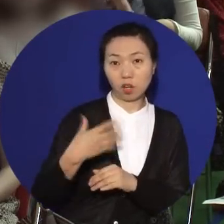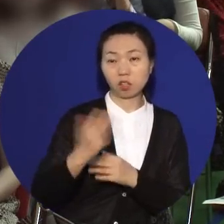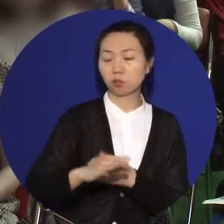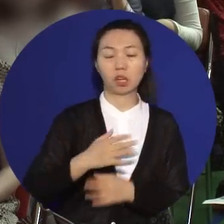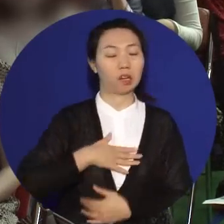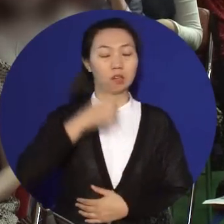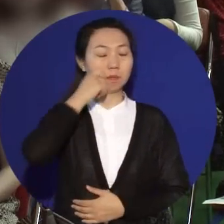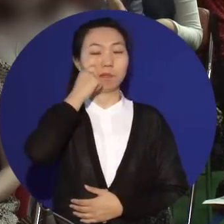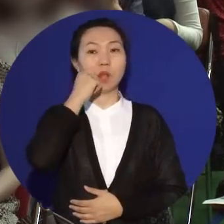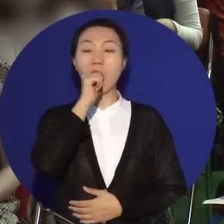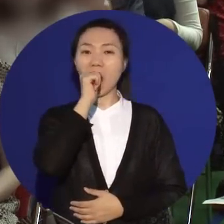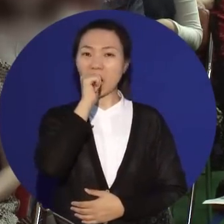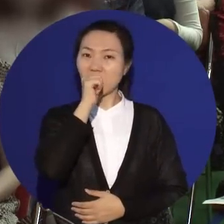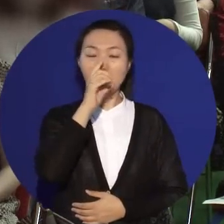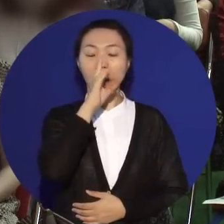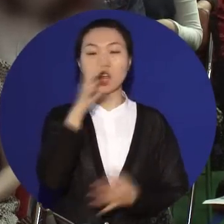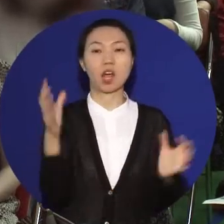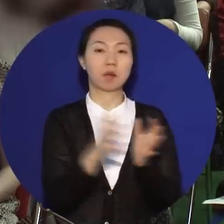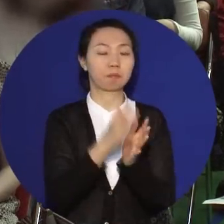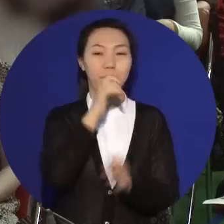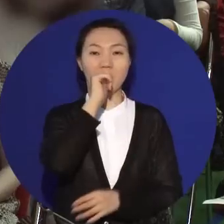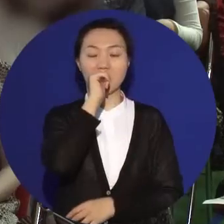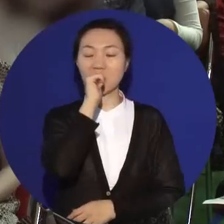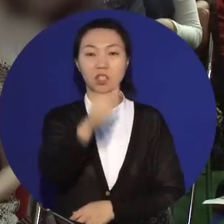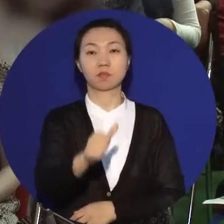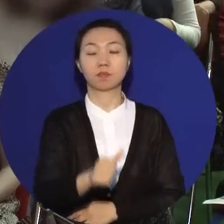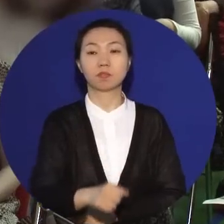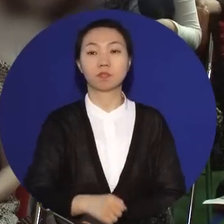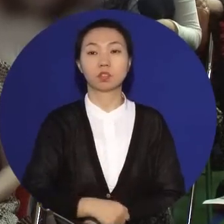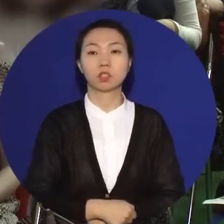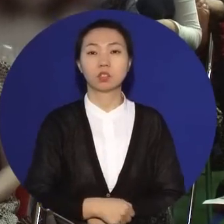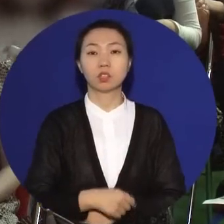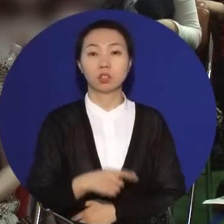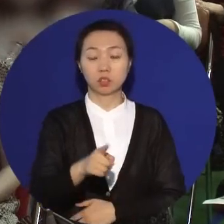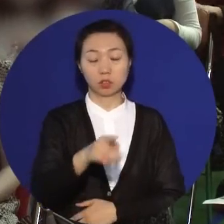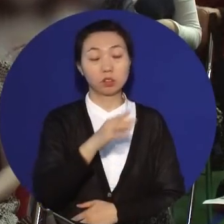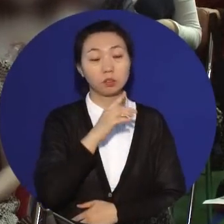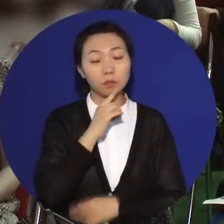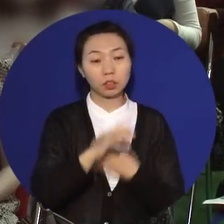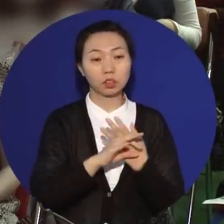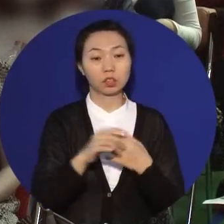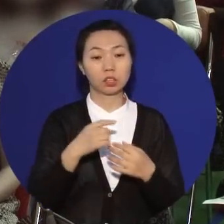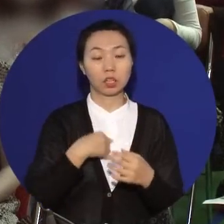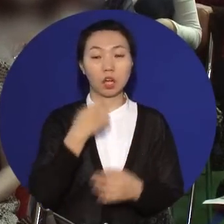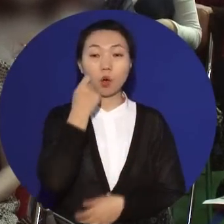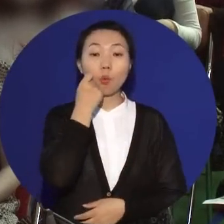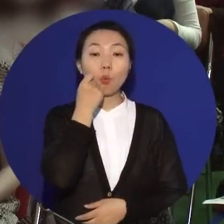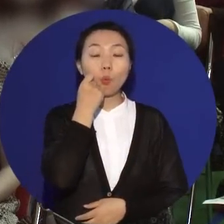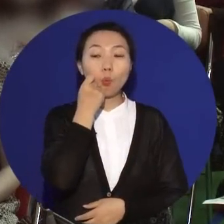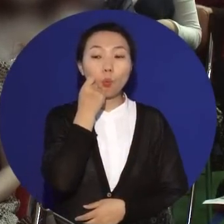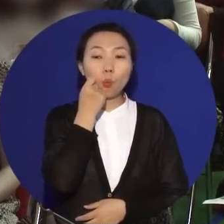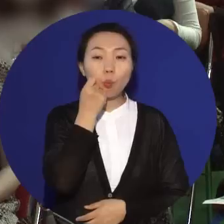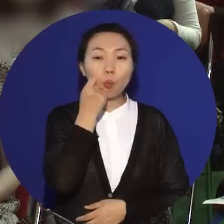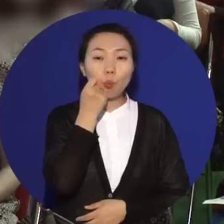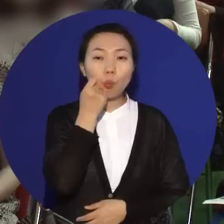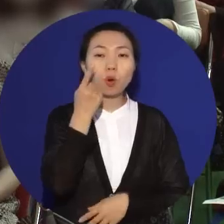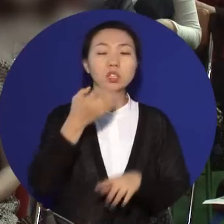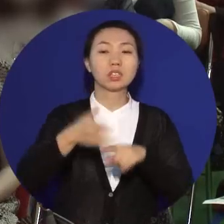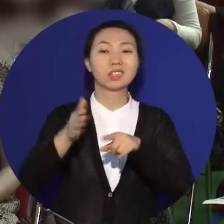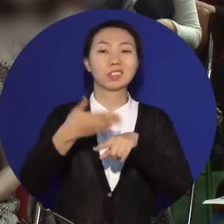죽어도 못한다. 못 들어간다. 전 그렇다면은 내가 월세 방이라 다